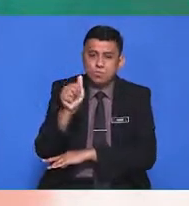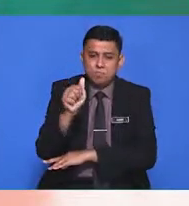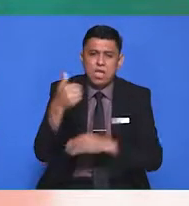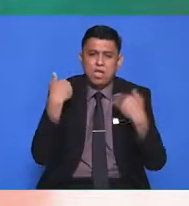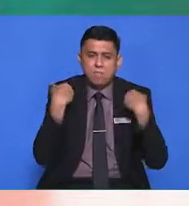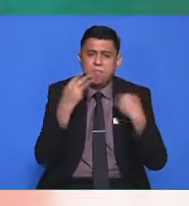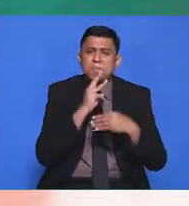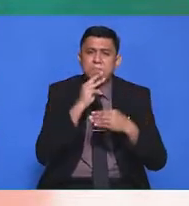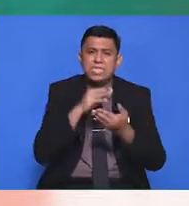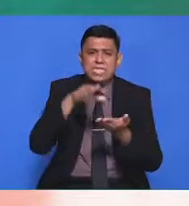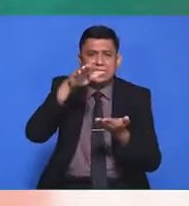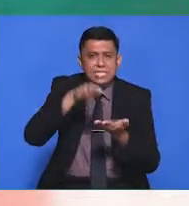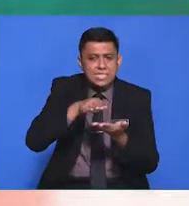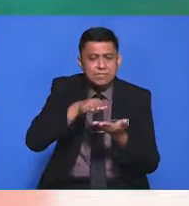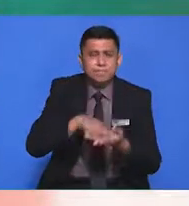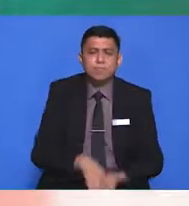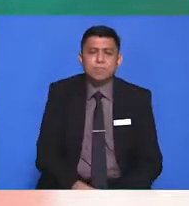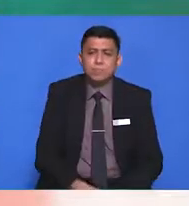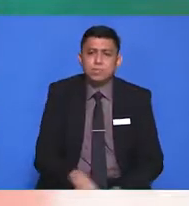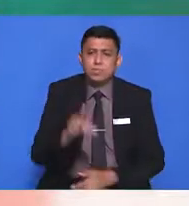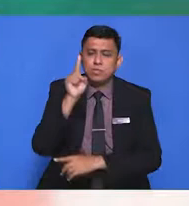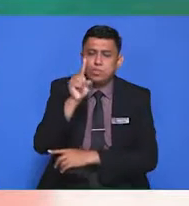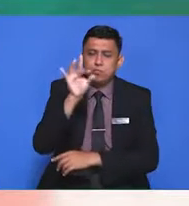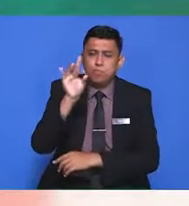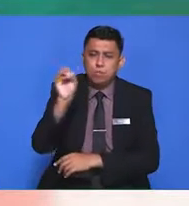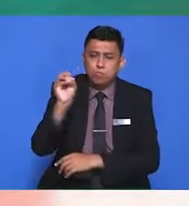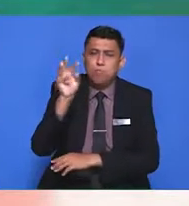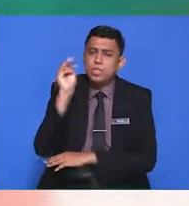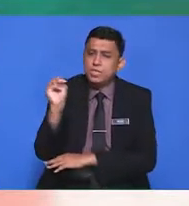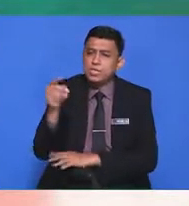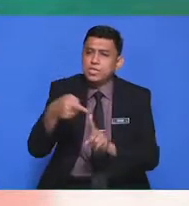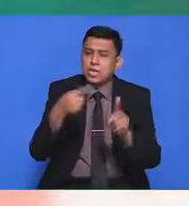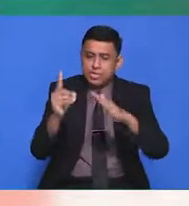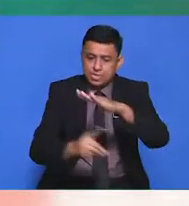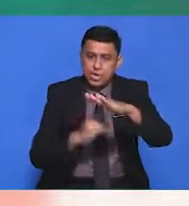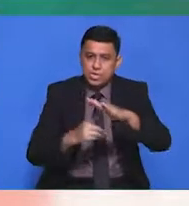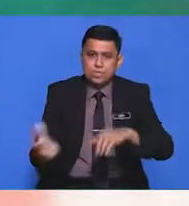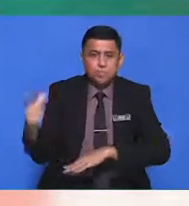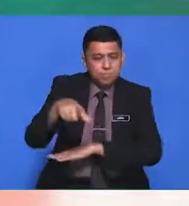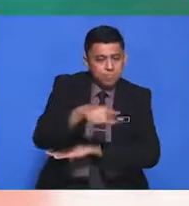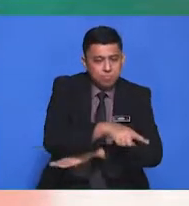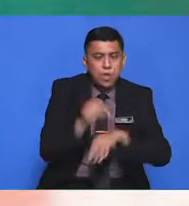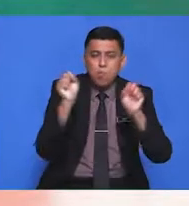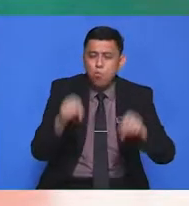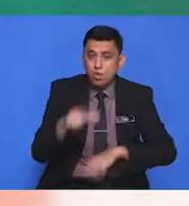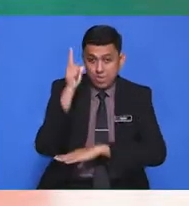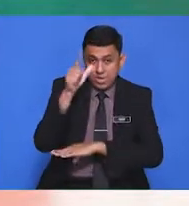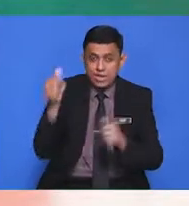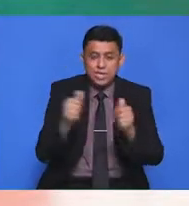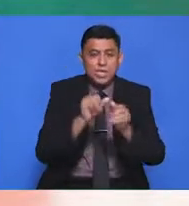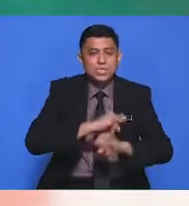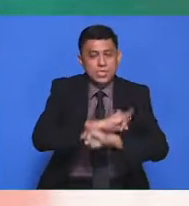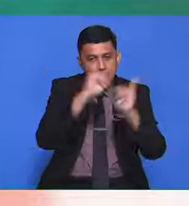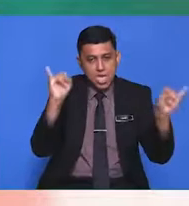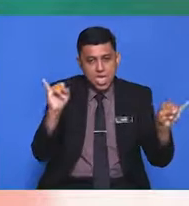cetek berkedalaman sehingga 180 meter dari dasar laut. Murid-murid boleh melihat dengan jelas bukan melalui